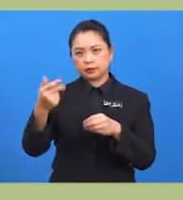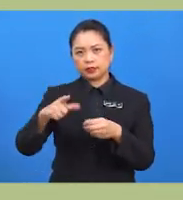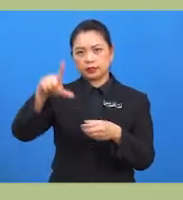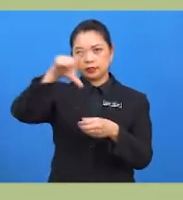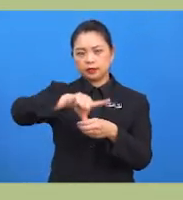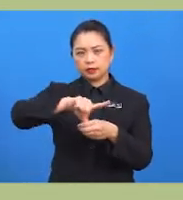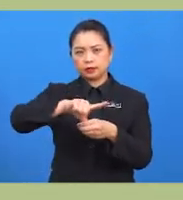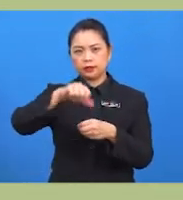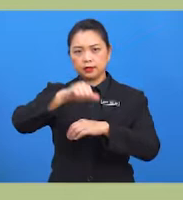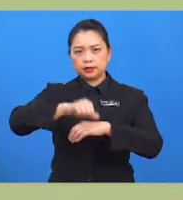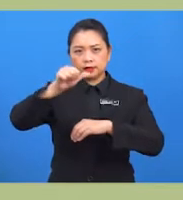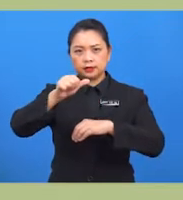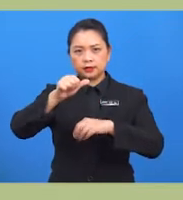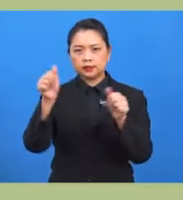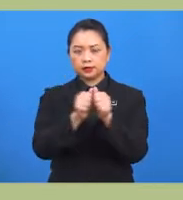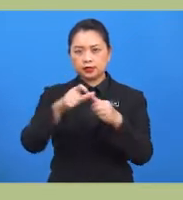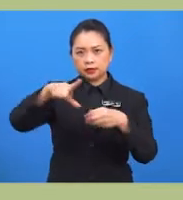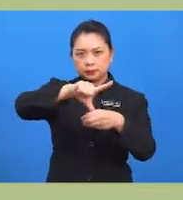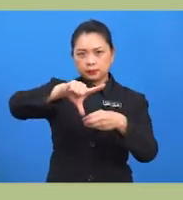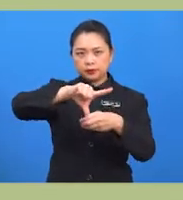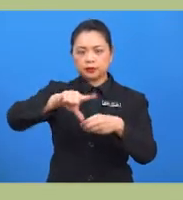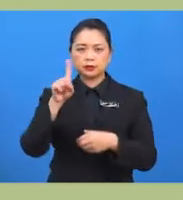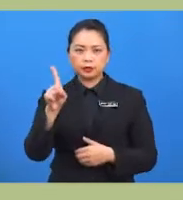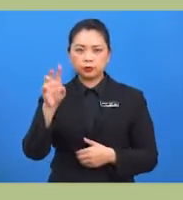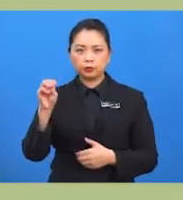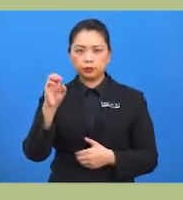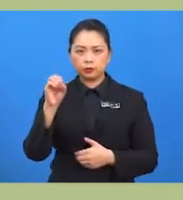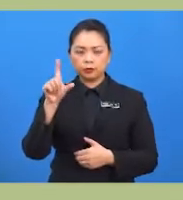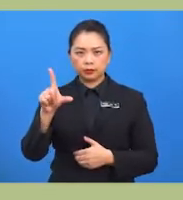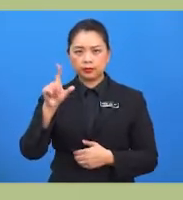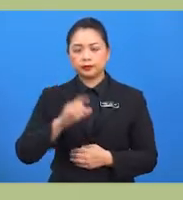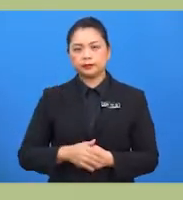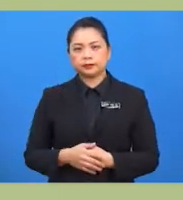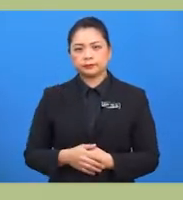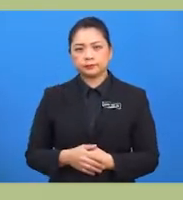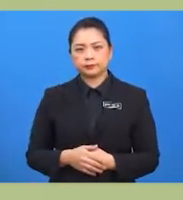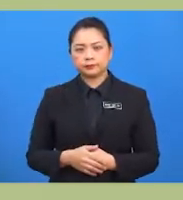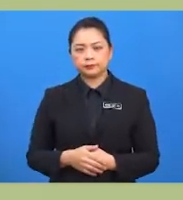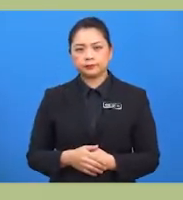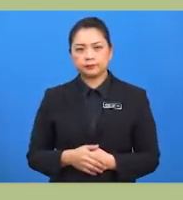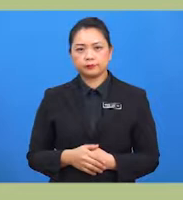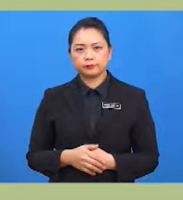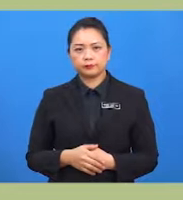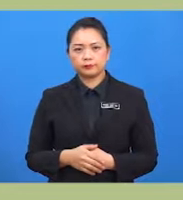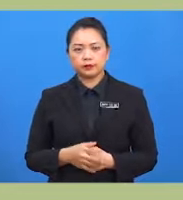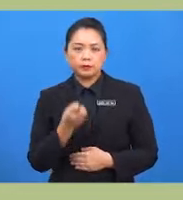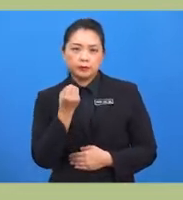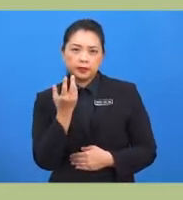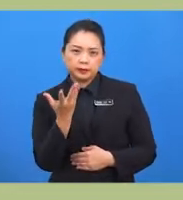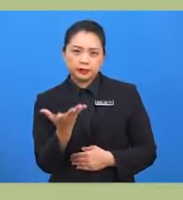asymmetric dengan kepekatan satu Mal bodoh Simi terpadu Hai soalnya Iyalah